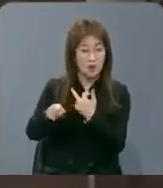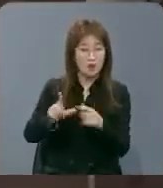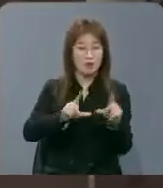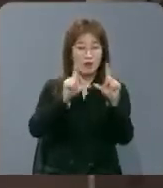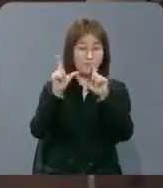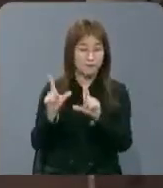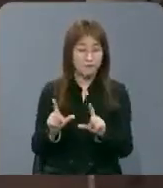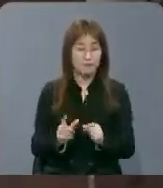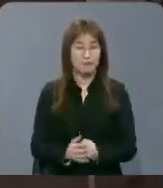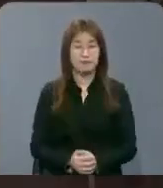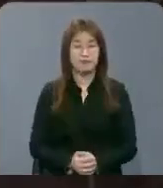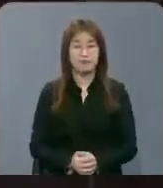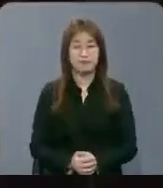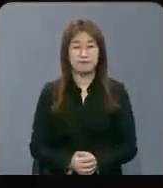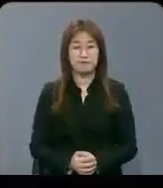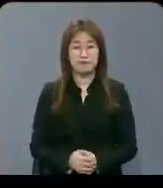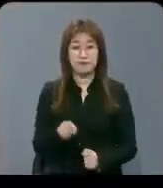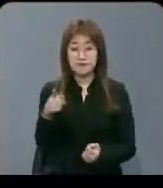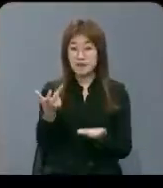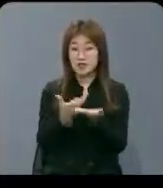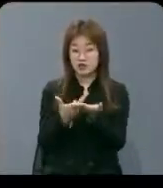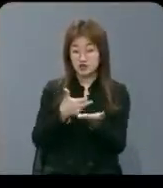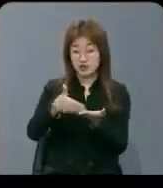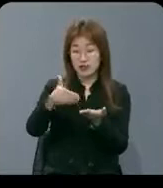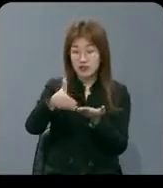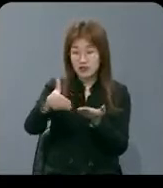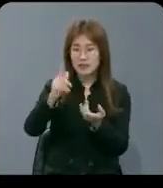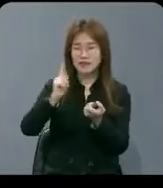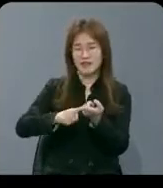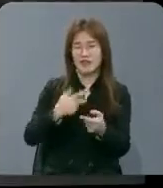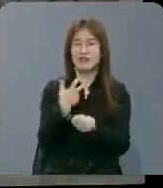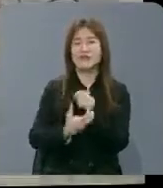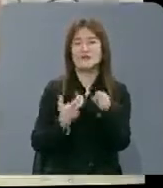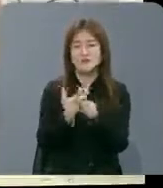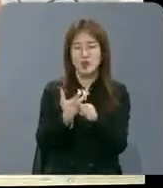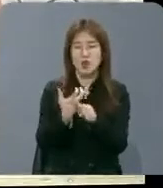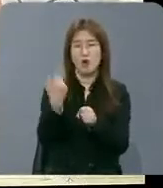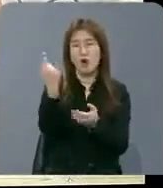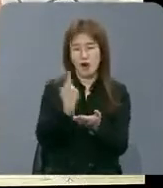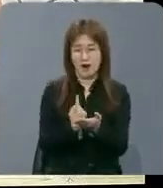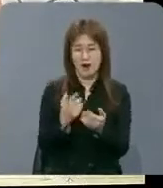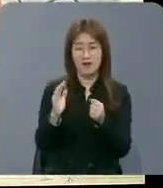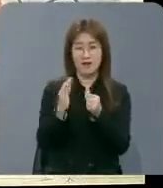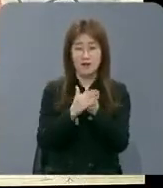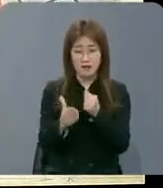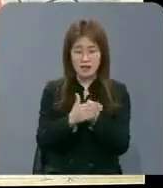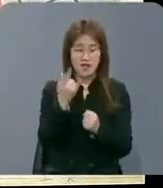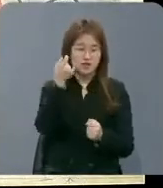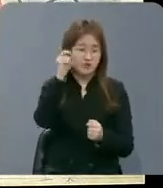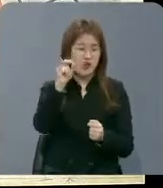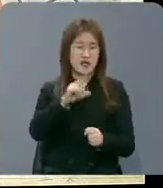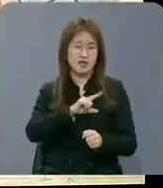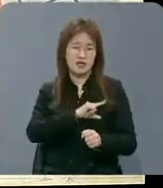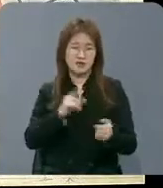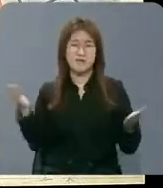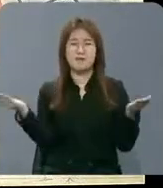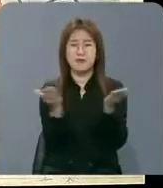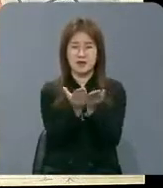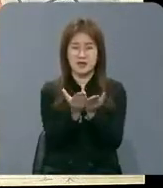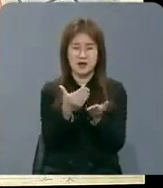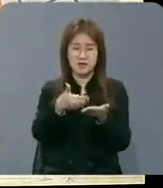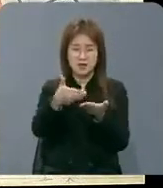3 그가 제주에서 그린 작품이 70년 만에 돌아오는 만큼 이중섭 이라는 이름에 걸맞은 미술관 으로